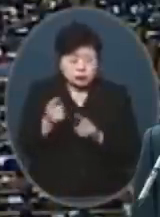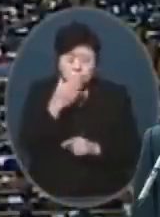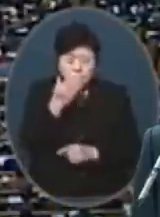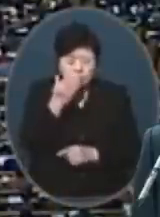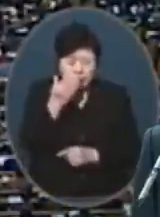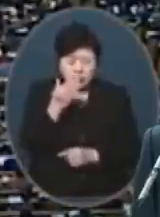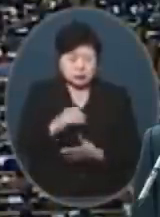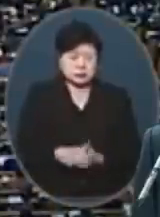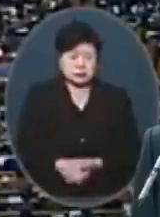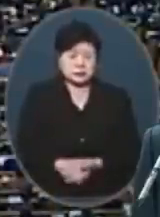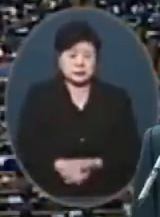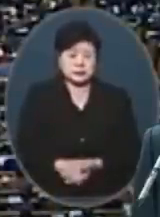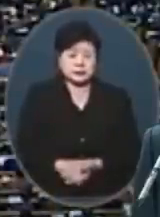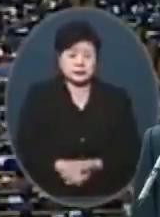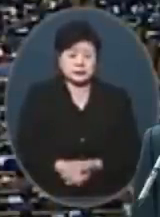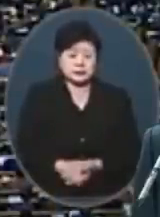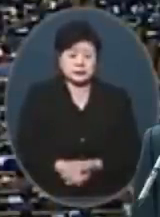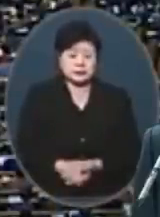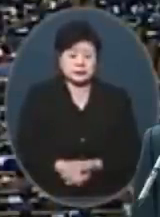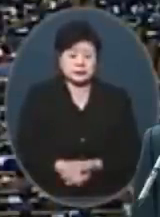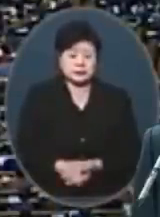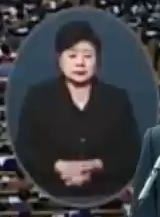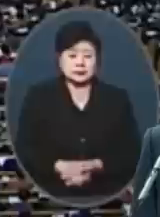능력은 없습니다.